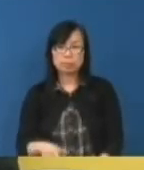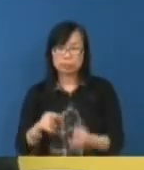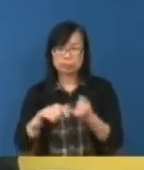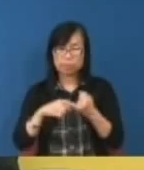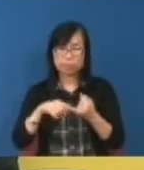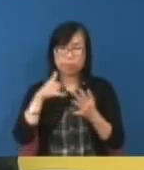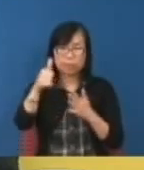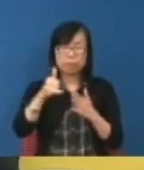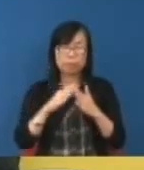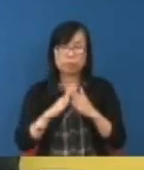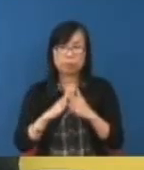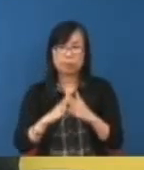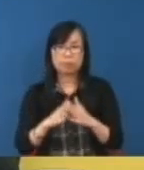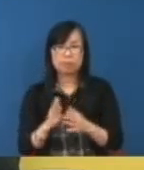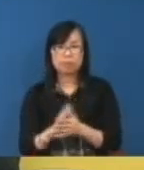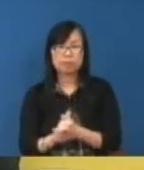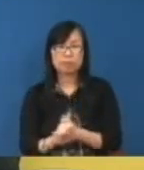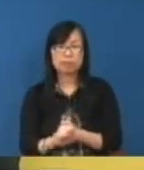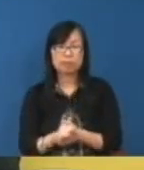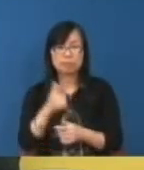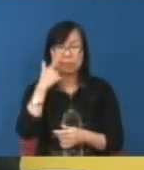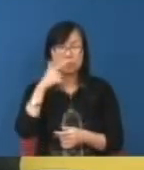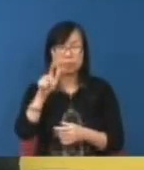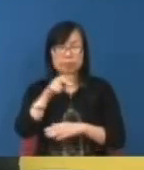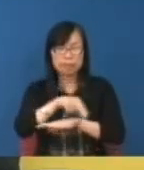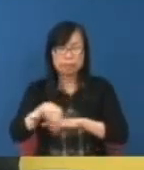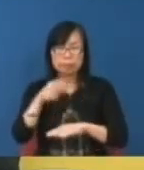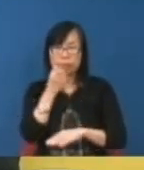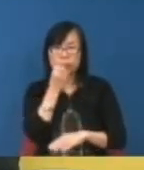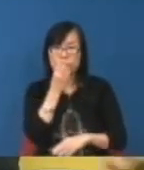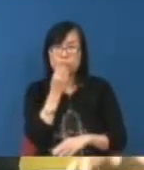咧就係破格提升喺新界東個聯網嗰度，